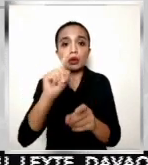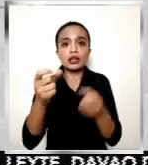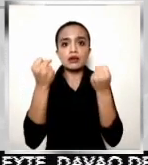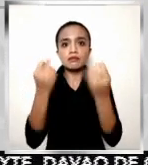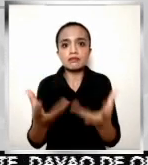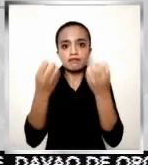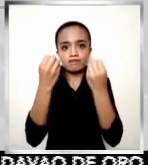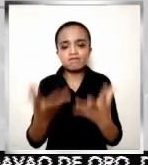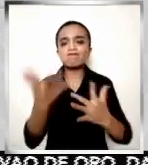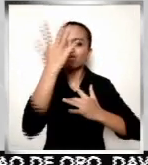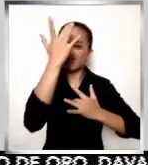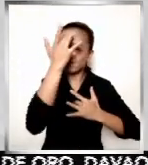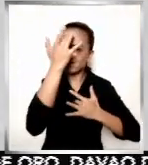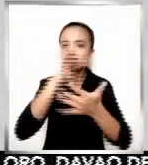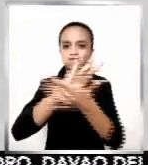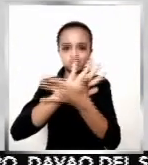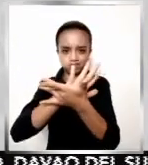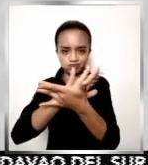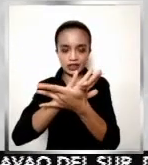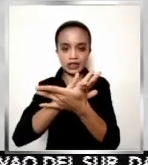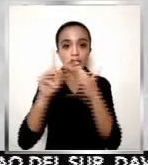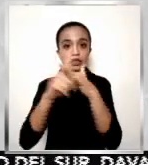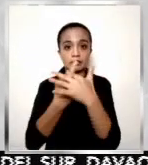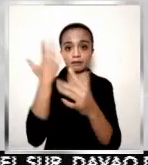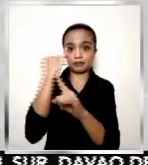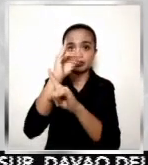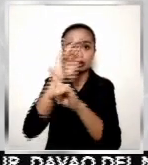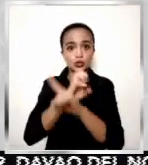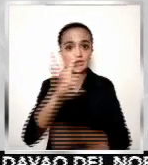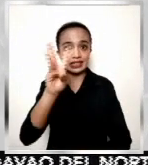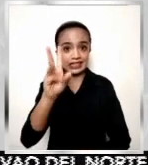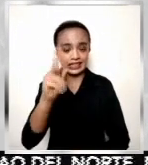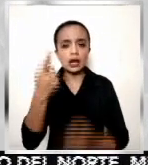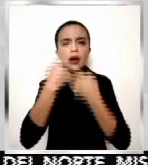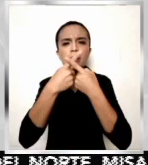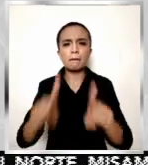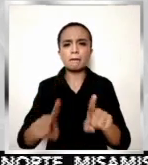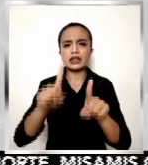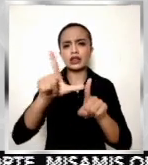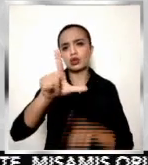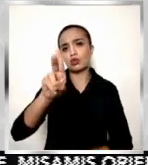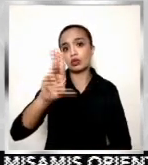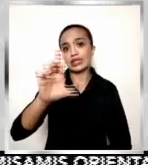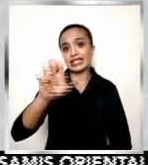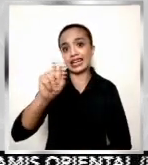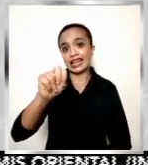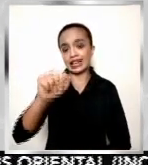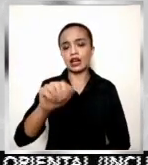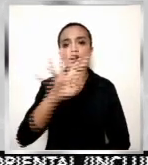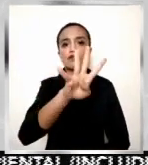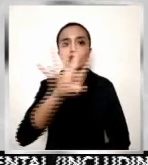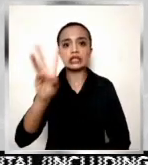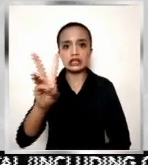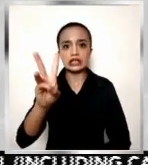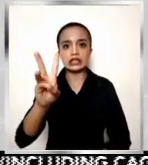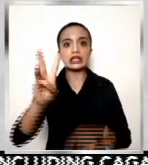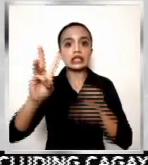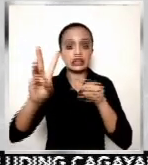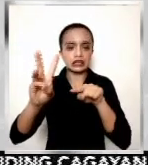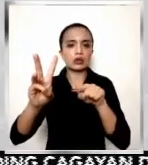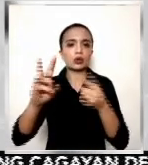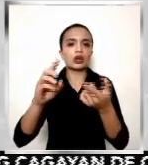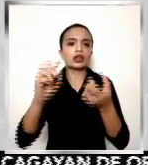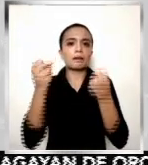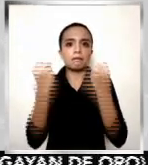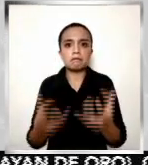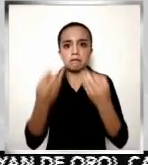COVID-19 as of June 16. Pero ang Lucena City, ika-46 sa mga syudad na may pinakamaraming aktibong kaso. Pang-49